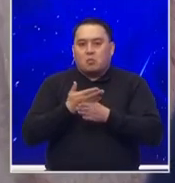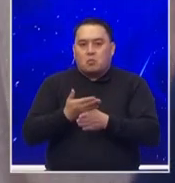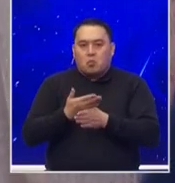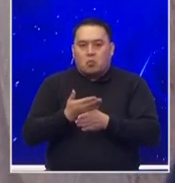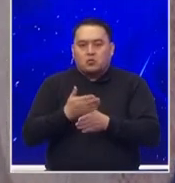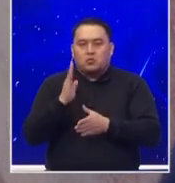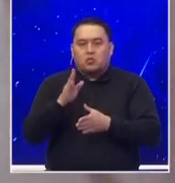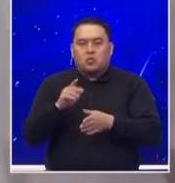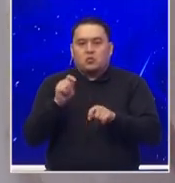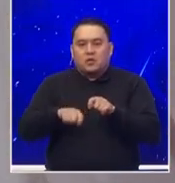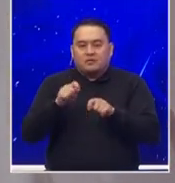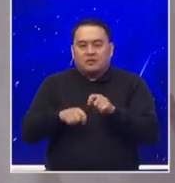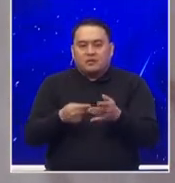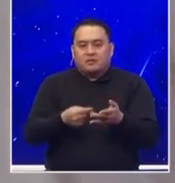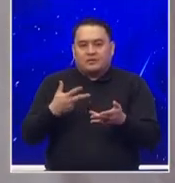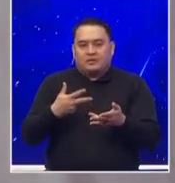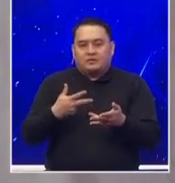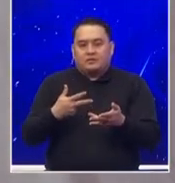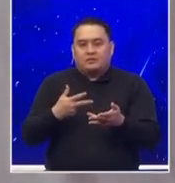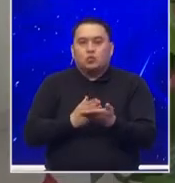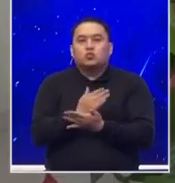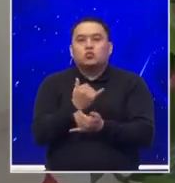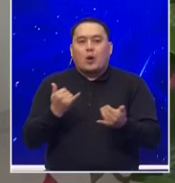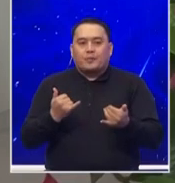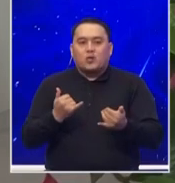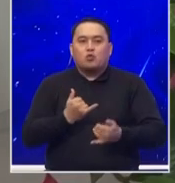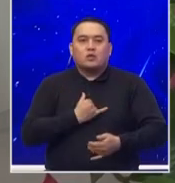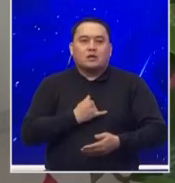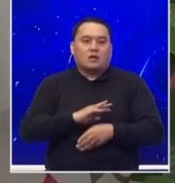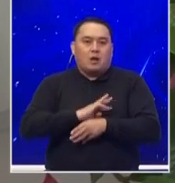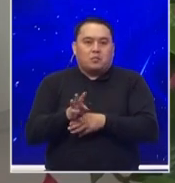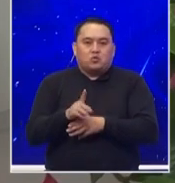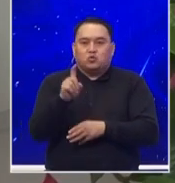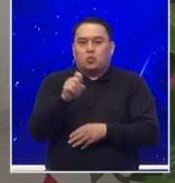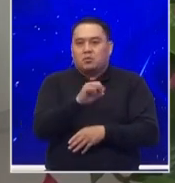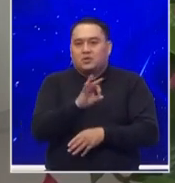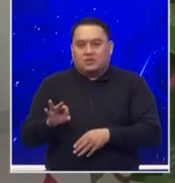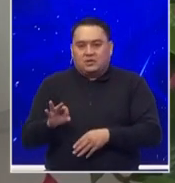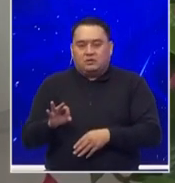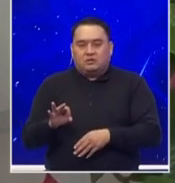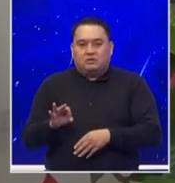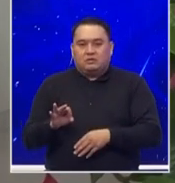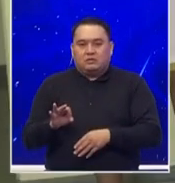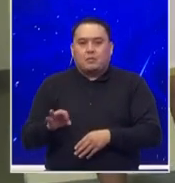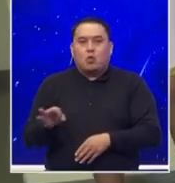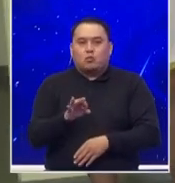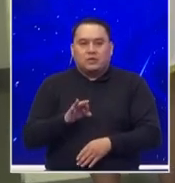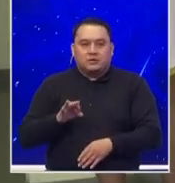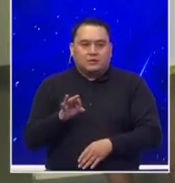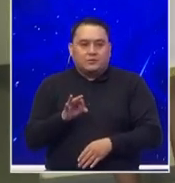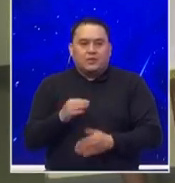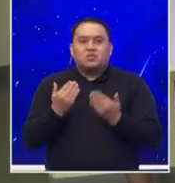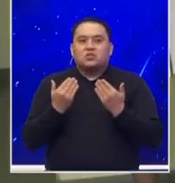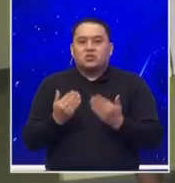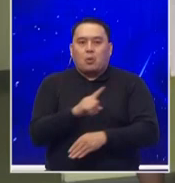помощь, диагностическое исследование будет, диагностическая услуга. У нас обеспеченность 100% компьютерным томографом составляет по области. В настоящее